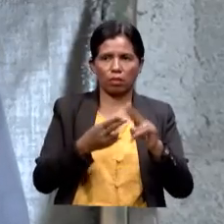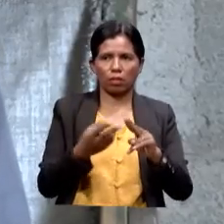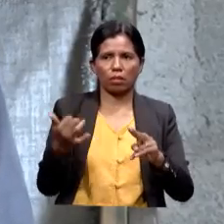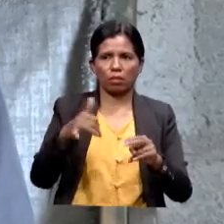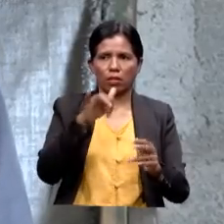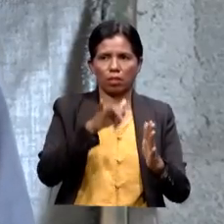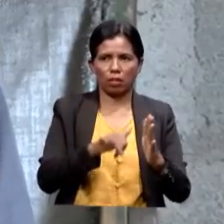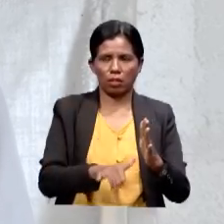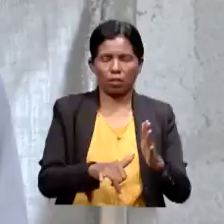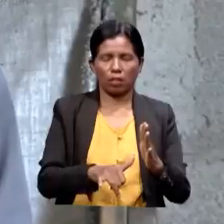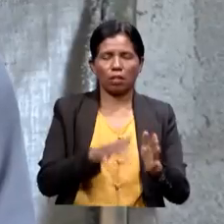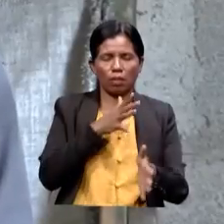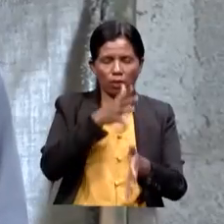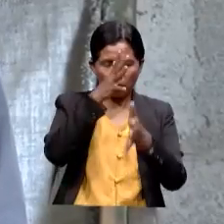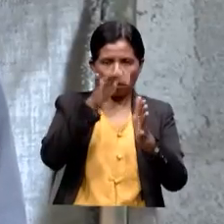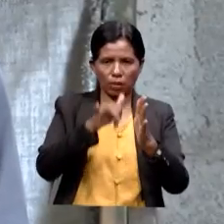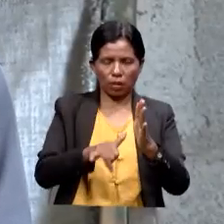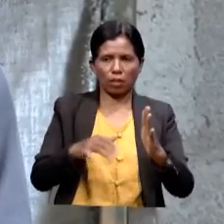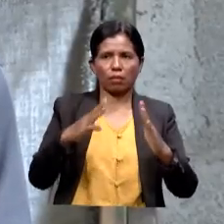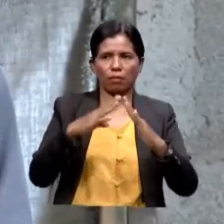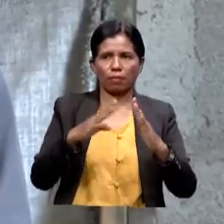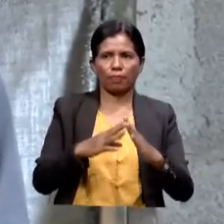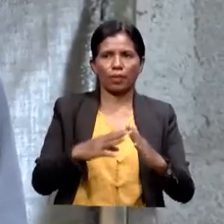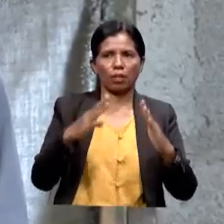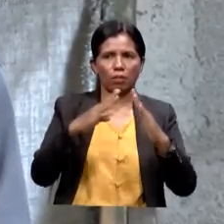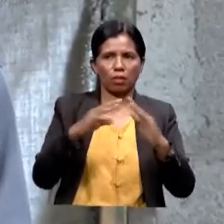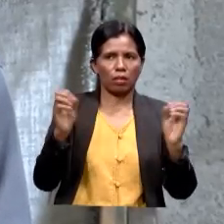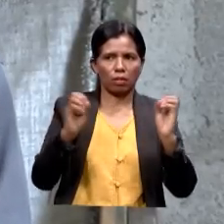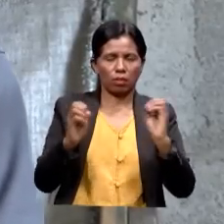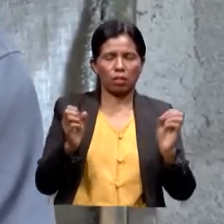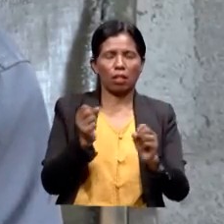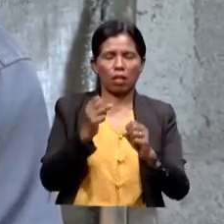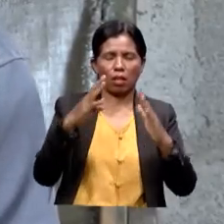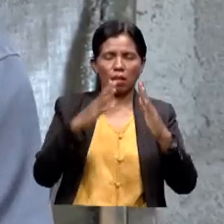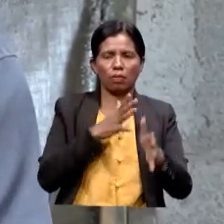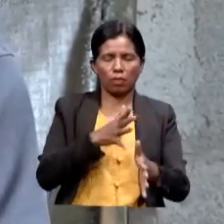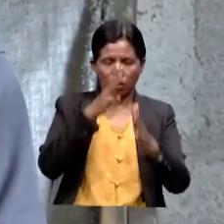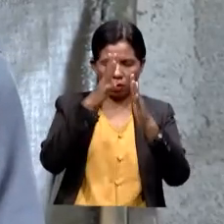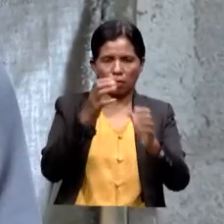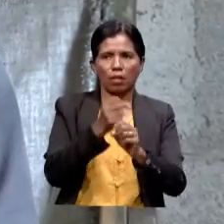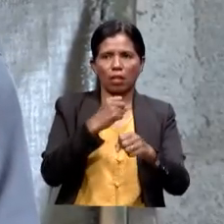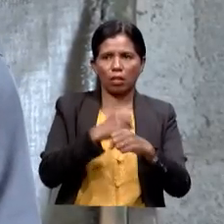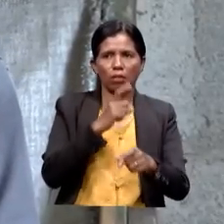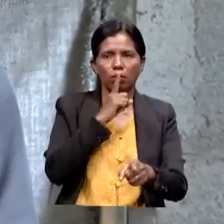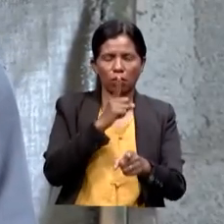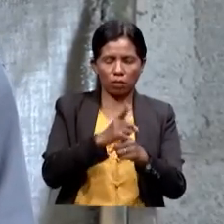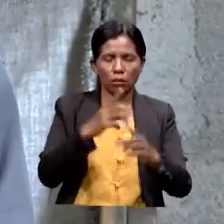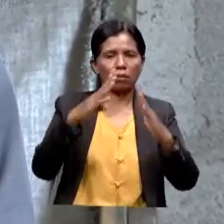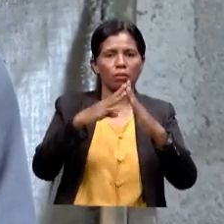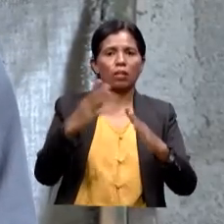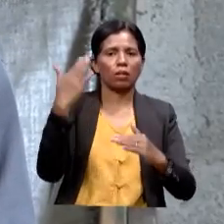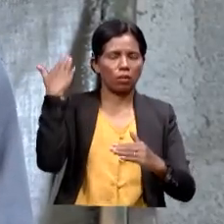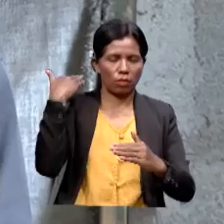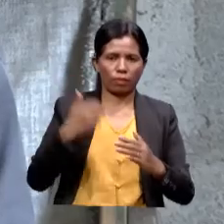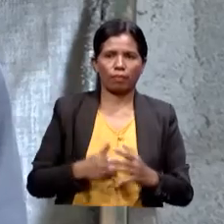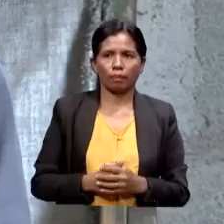main senen dua kapas ferik main. Tekulah mamos umai dan ella oh sabo senen dua mahalo. Tuirlo sabo senen dua ikutuk ne umai dek kutuk.